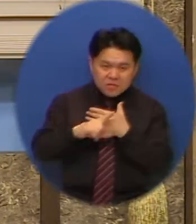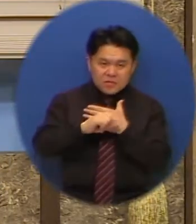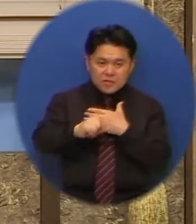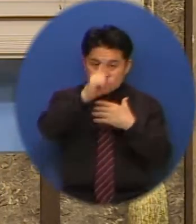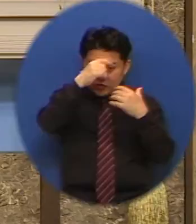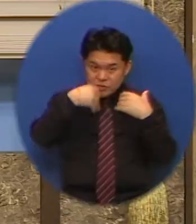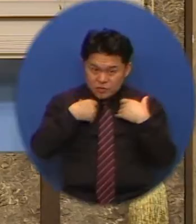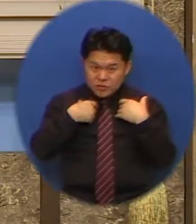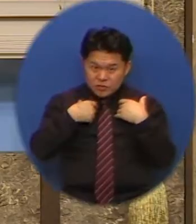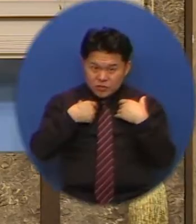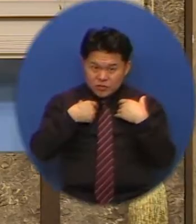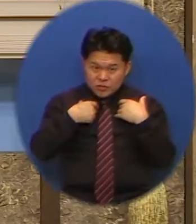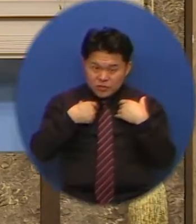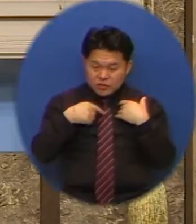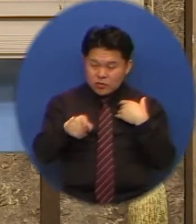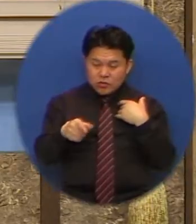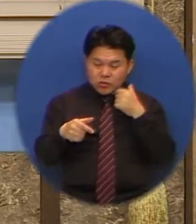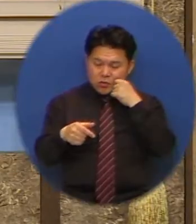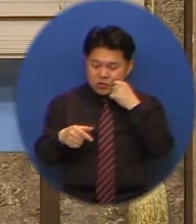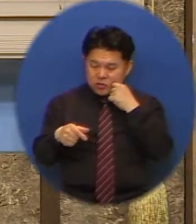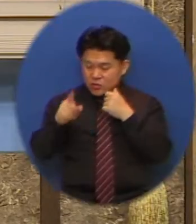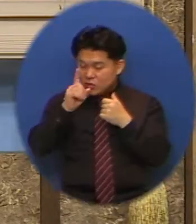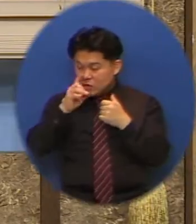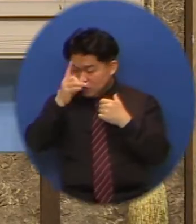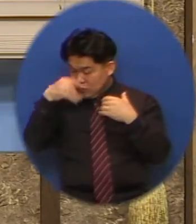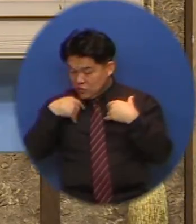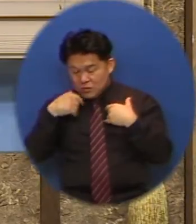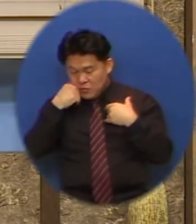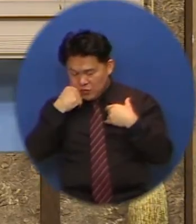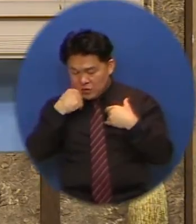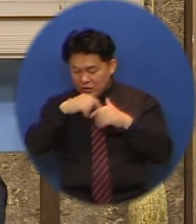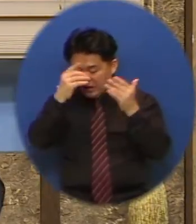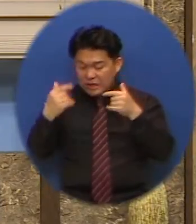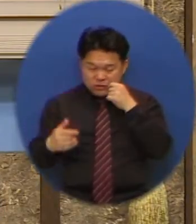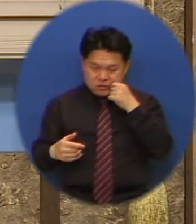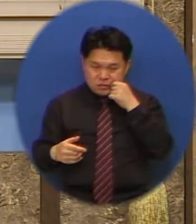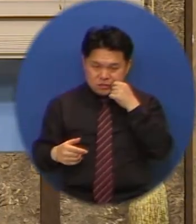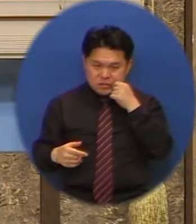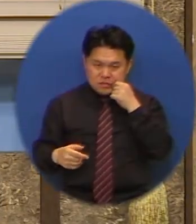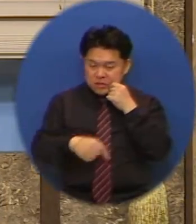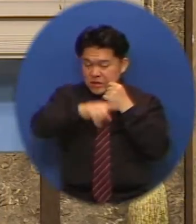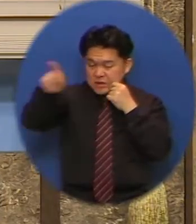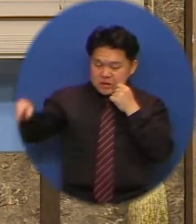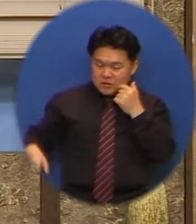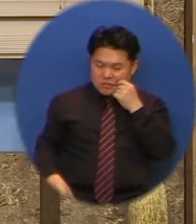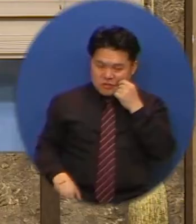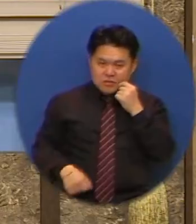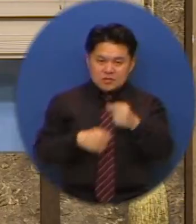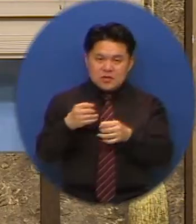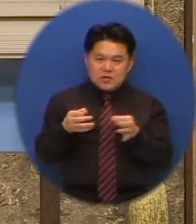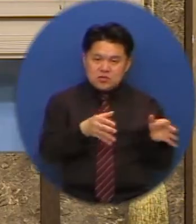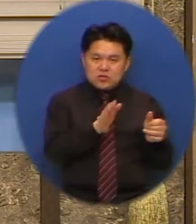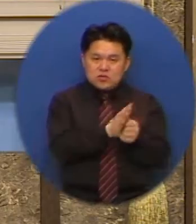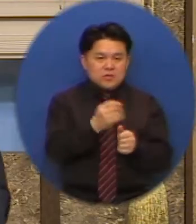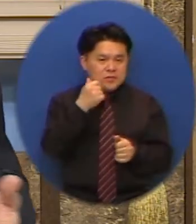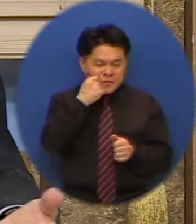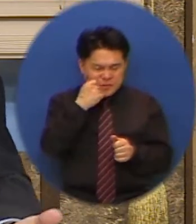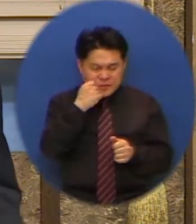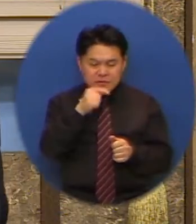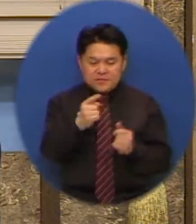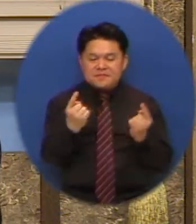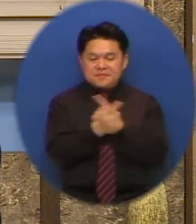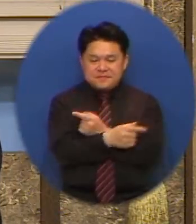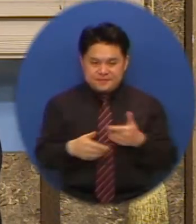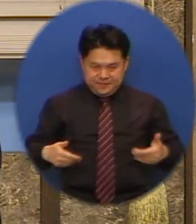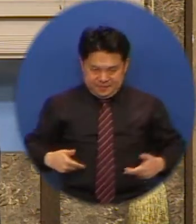지방정부, 중앙정부, 지방정부도 지원할 수 없게. 그냥 경기도도 예를 들어 지원하고 싶어도 지원할 수 없게 돼 있어요. 예. 그래서 이걸 바꿔야 되고요.